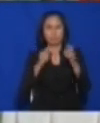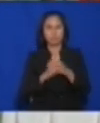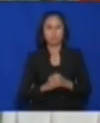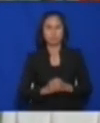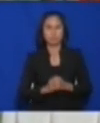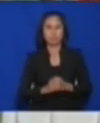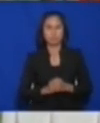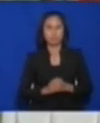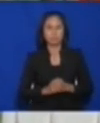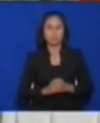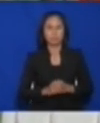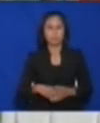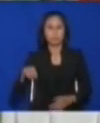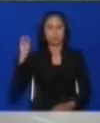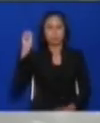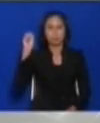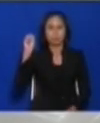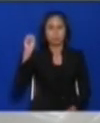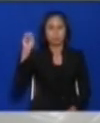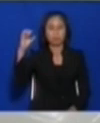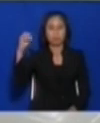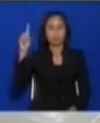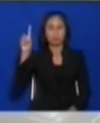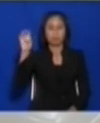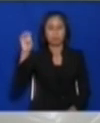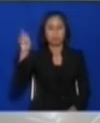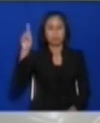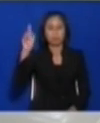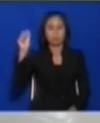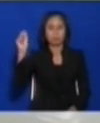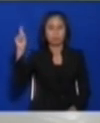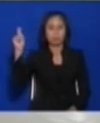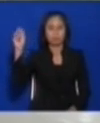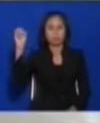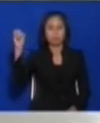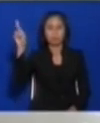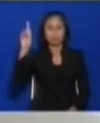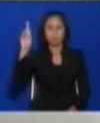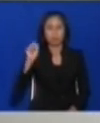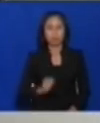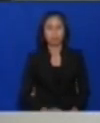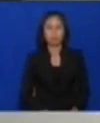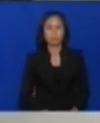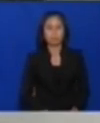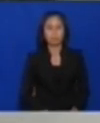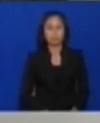oleh moderator kita bergandeng tangan untuk